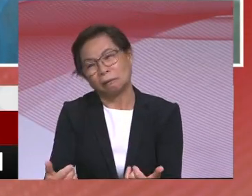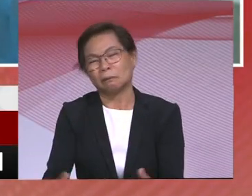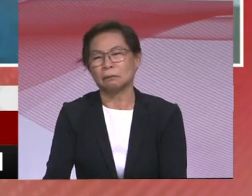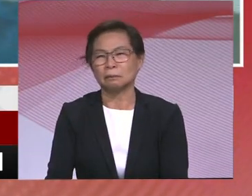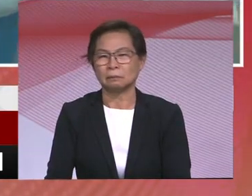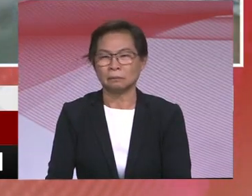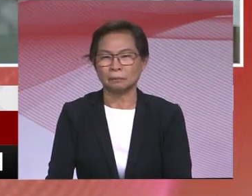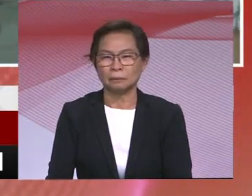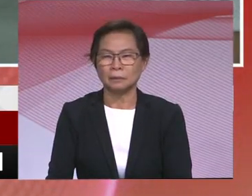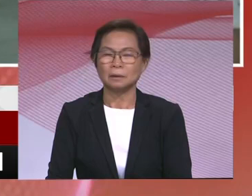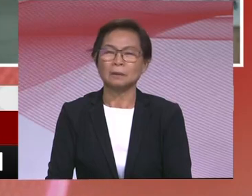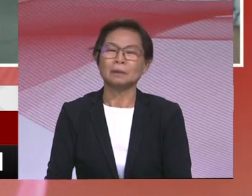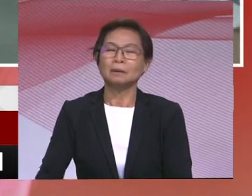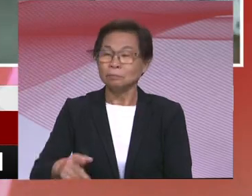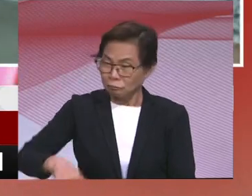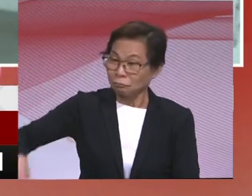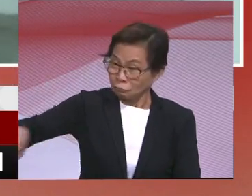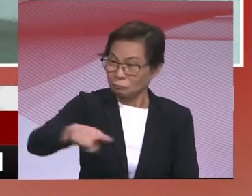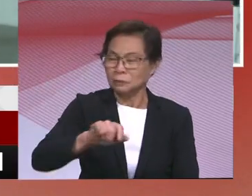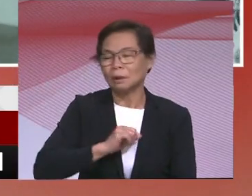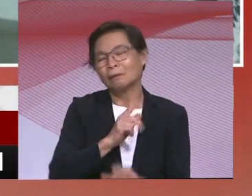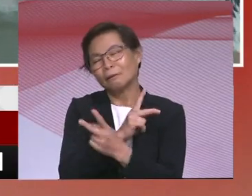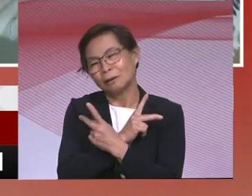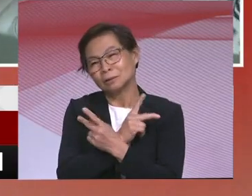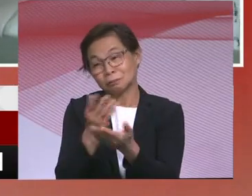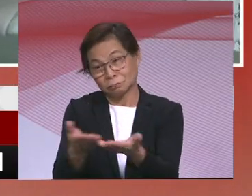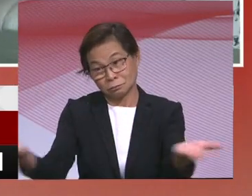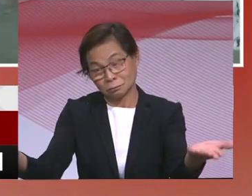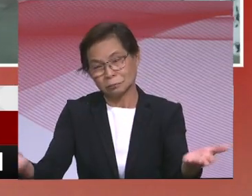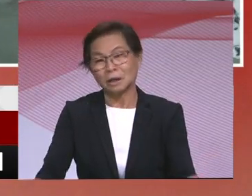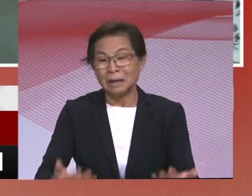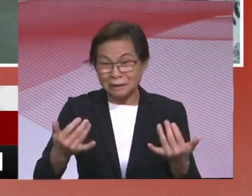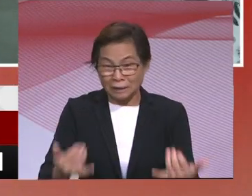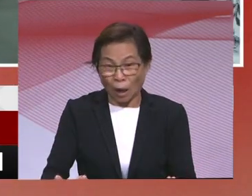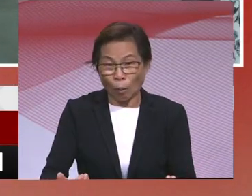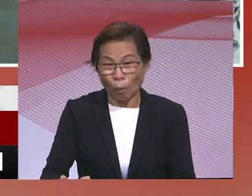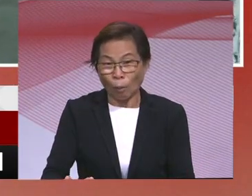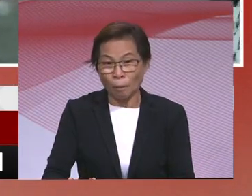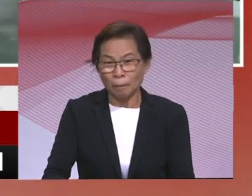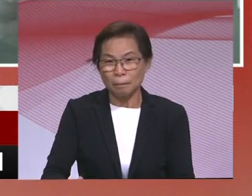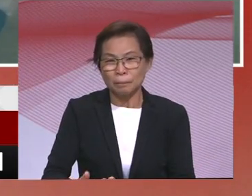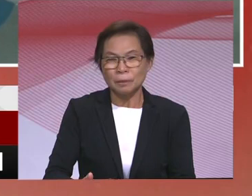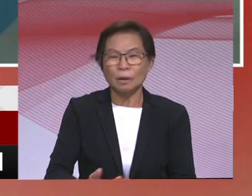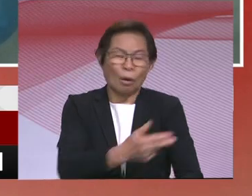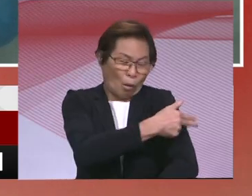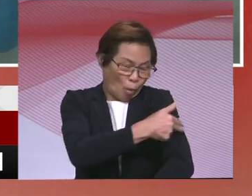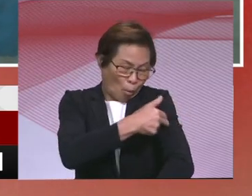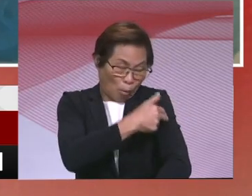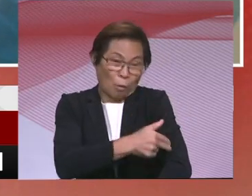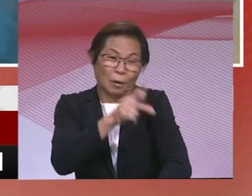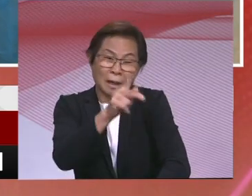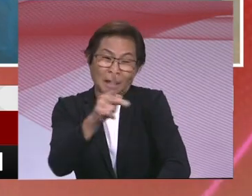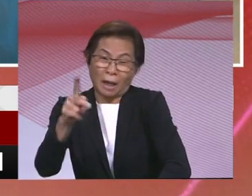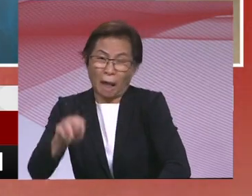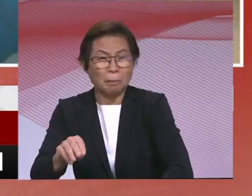seastar yang saya kasihi sekian pada ketika ini facility Kementerian Kesehatan Malaysia GM